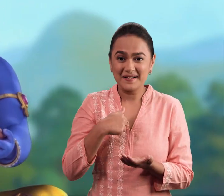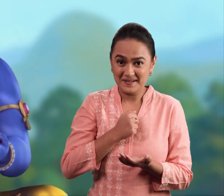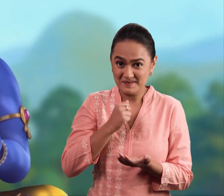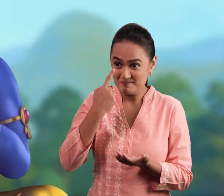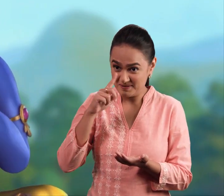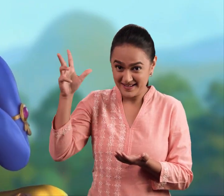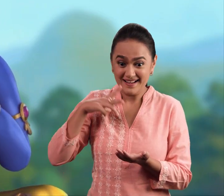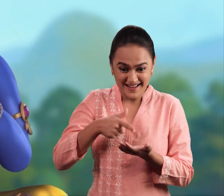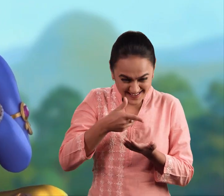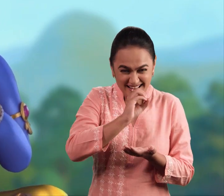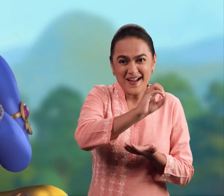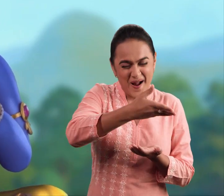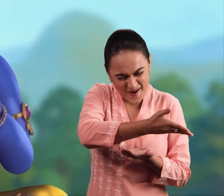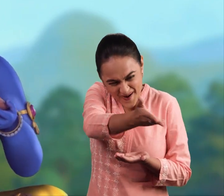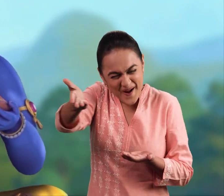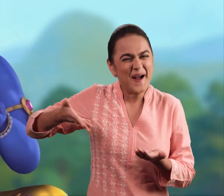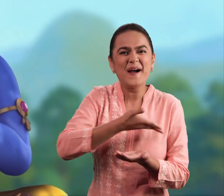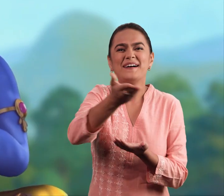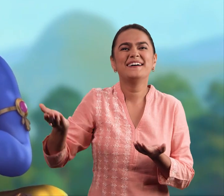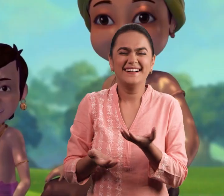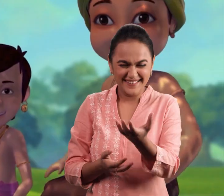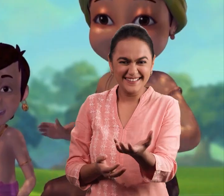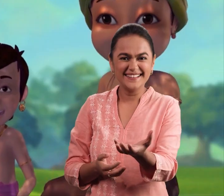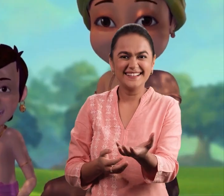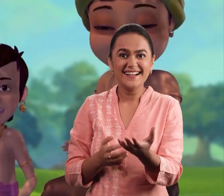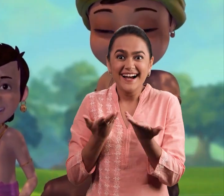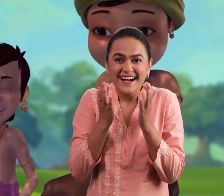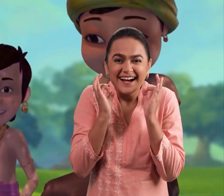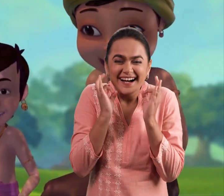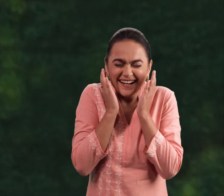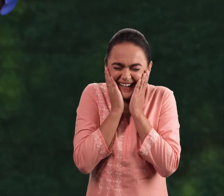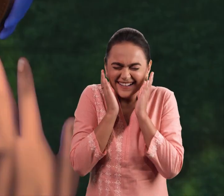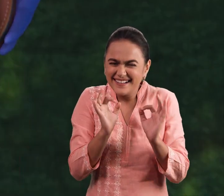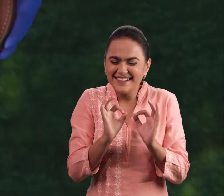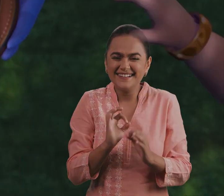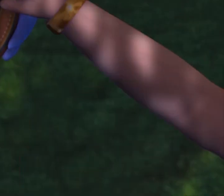आम्रखंड। मैया ने तुम सब के लिए भी भेजा है।